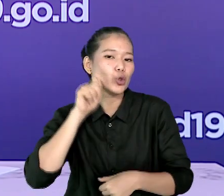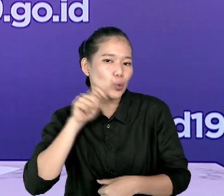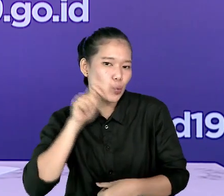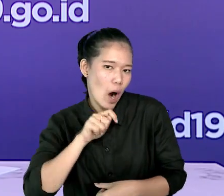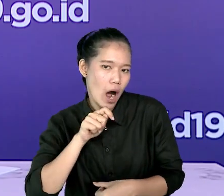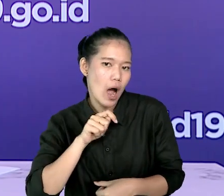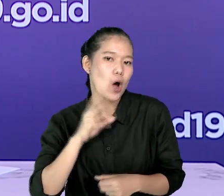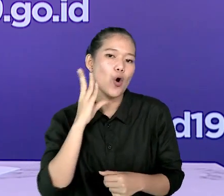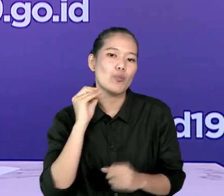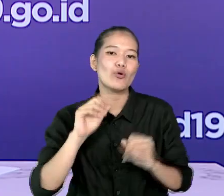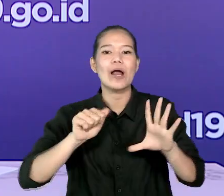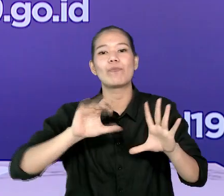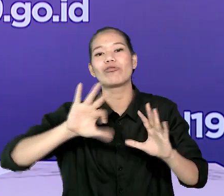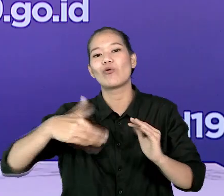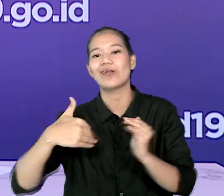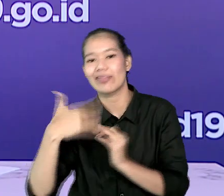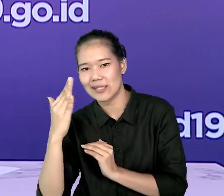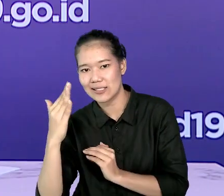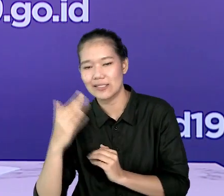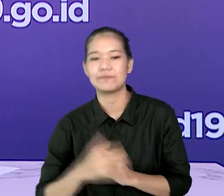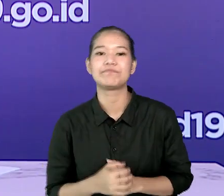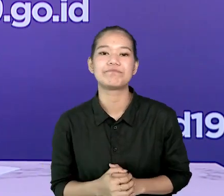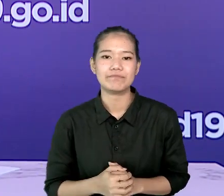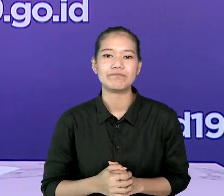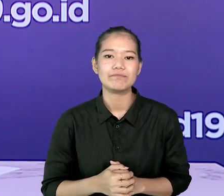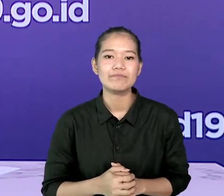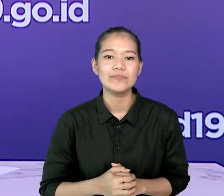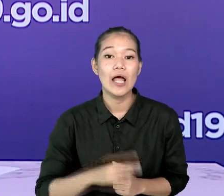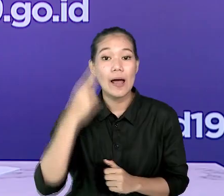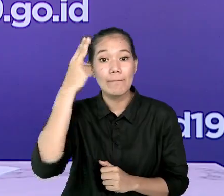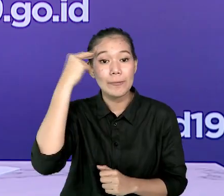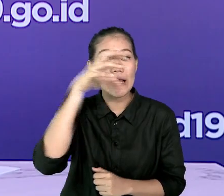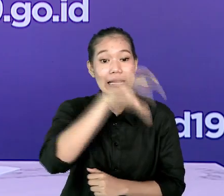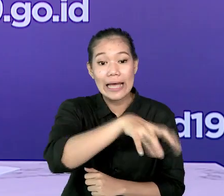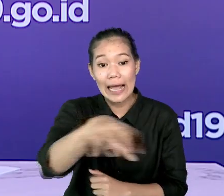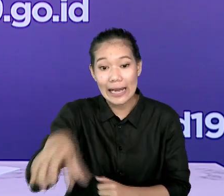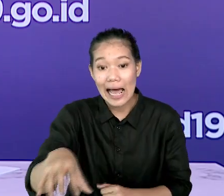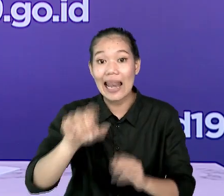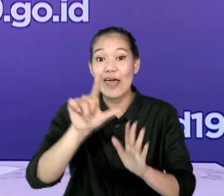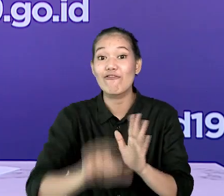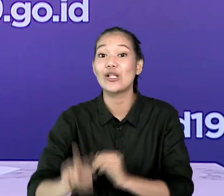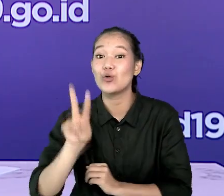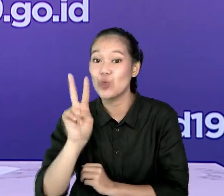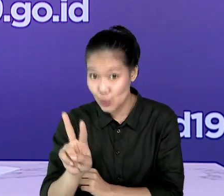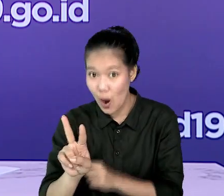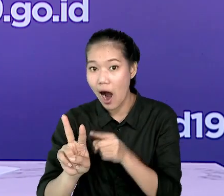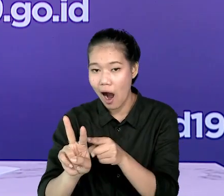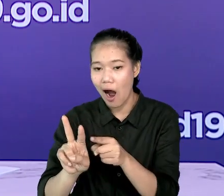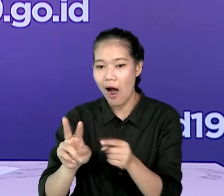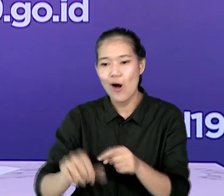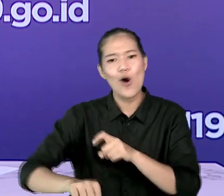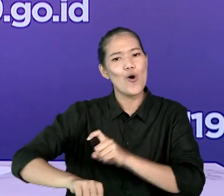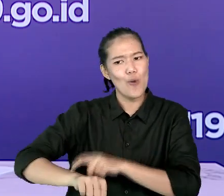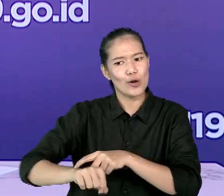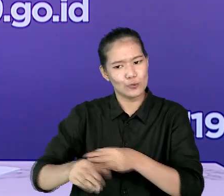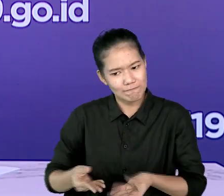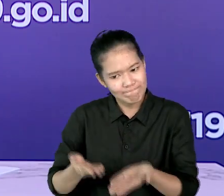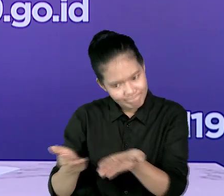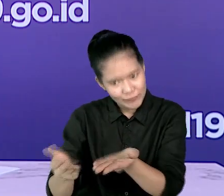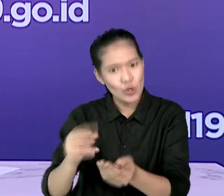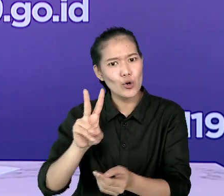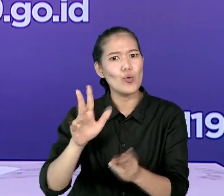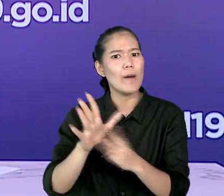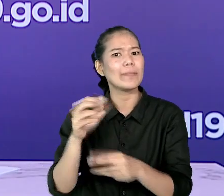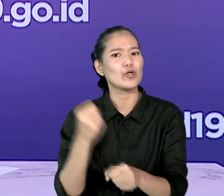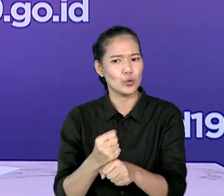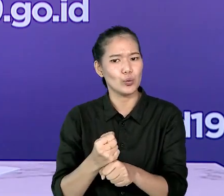lansia atau lebih dari 60 tahun. Setiap pemerintah daerah level 2 akan diberikan waktu selama 2 minggu